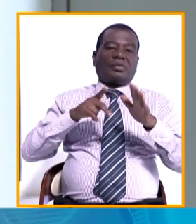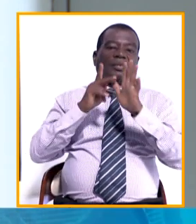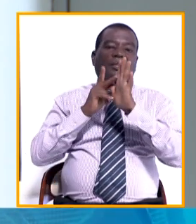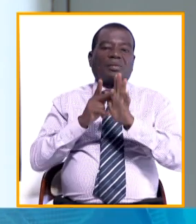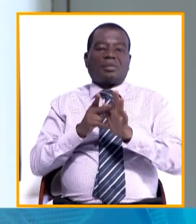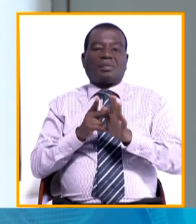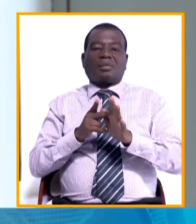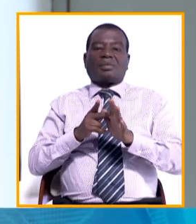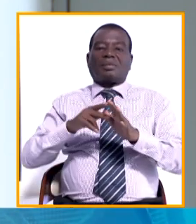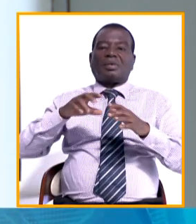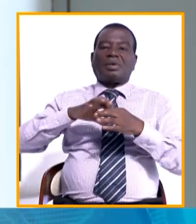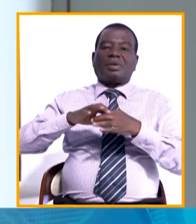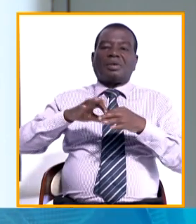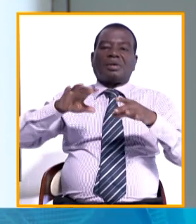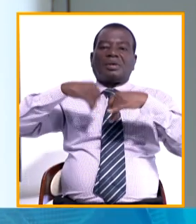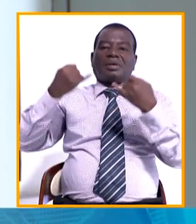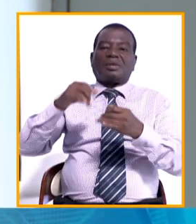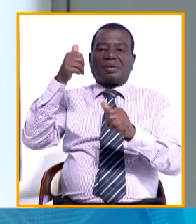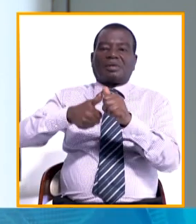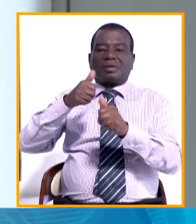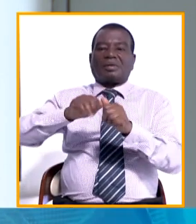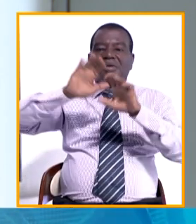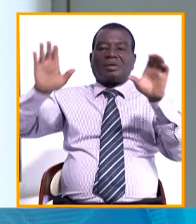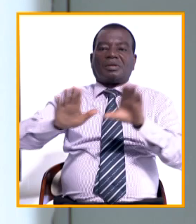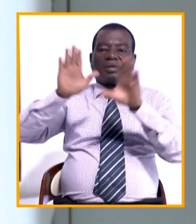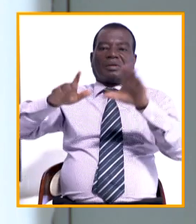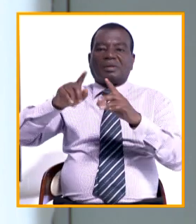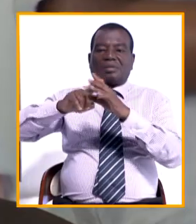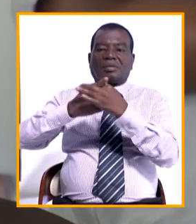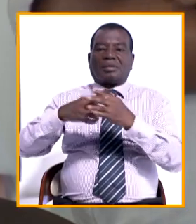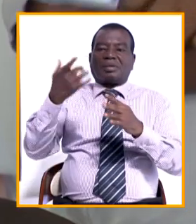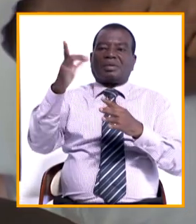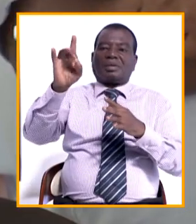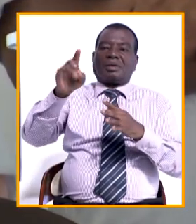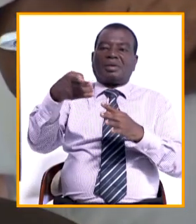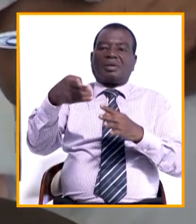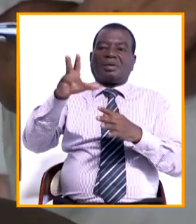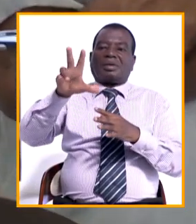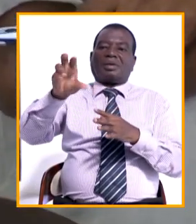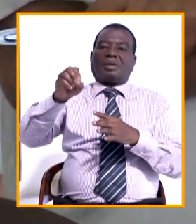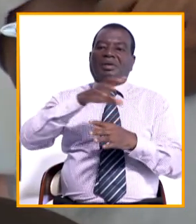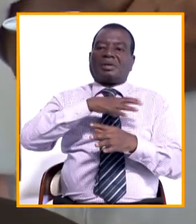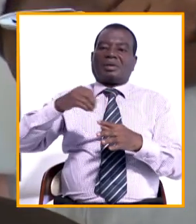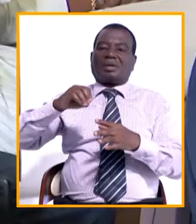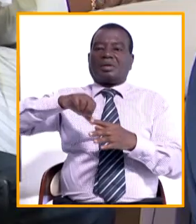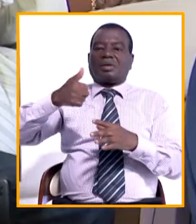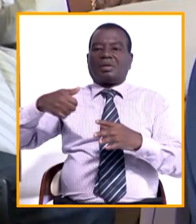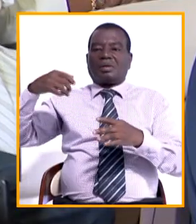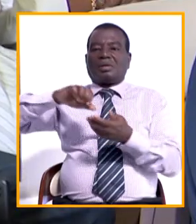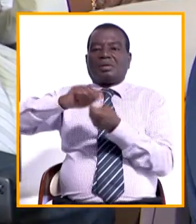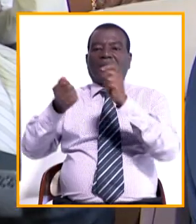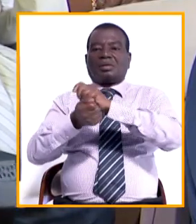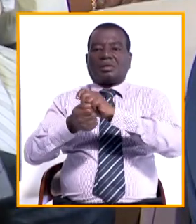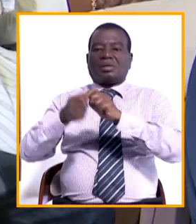club de la presse, ça sera chaque dimanche à partir de 18h50. Et l'autre innovation, ça